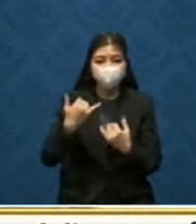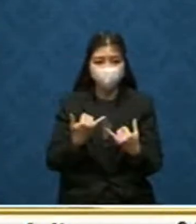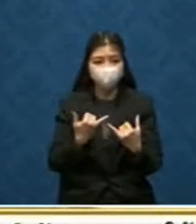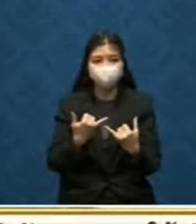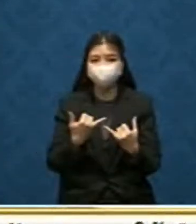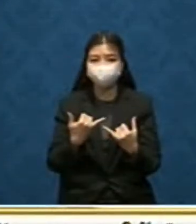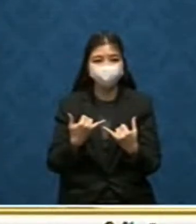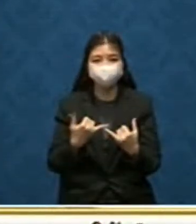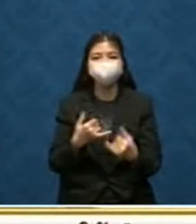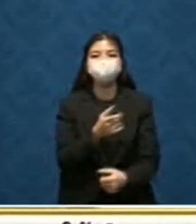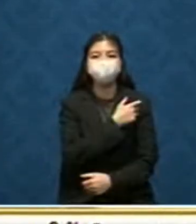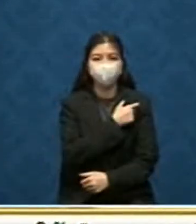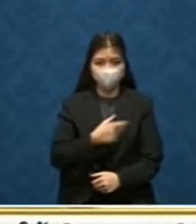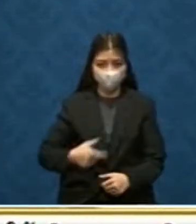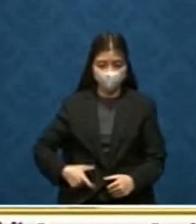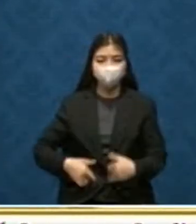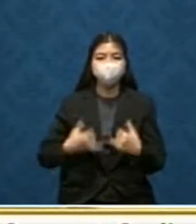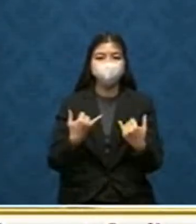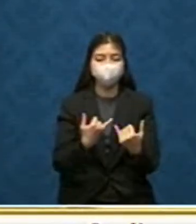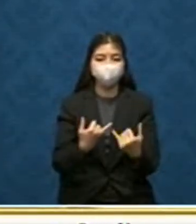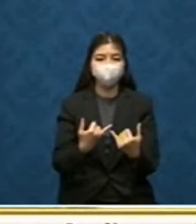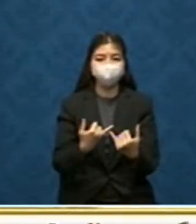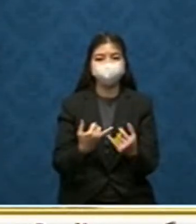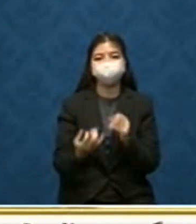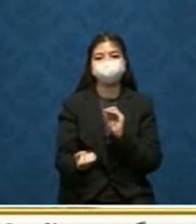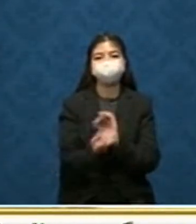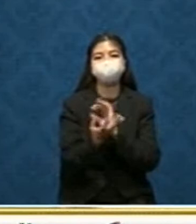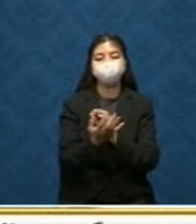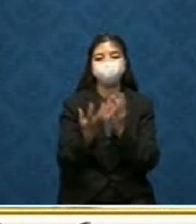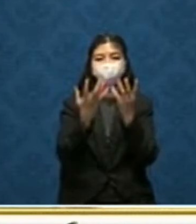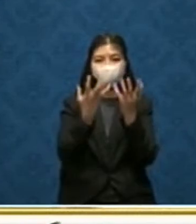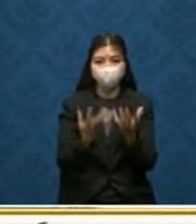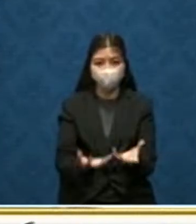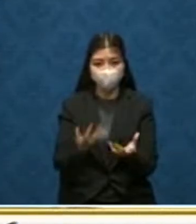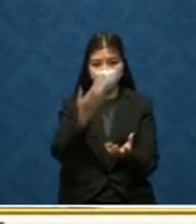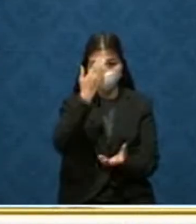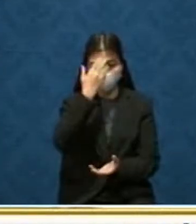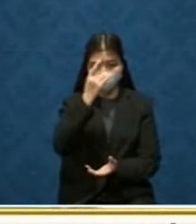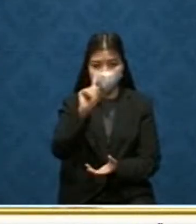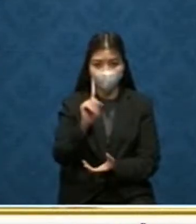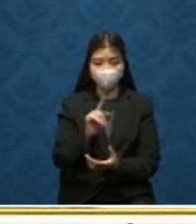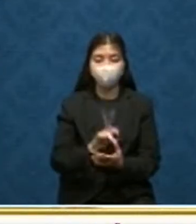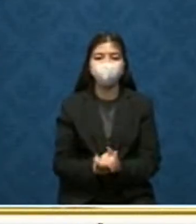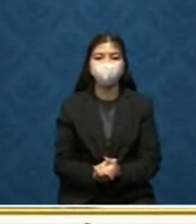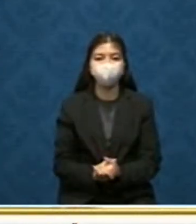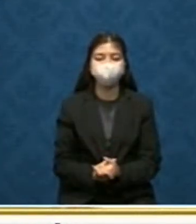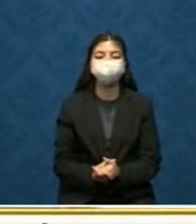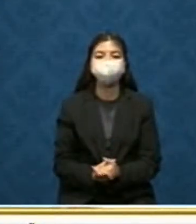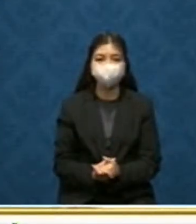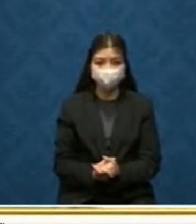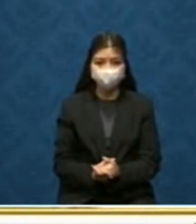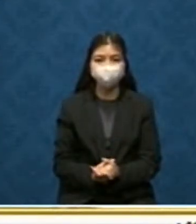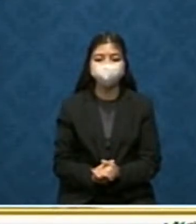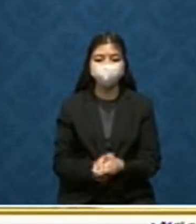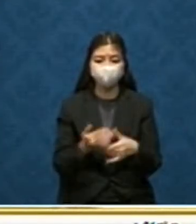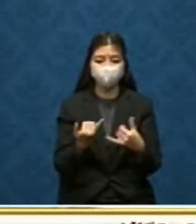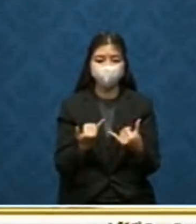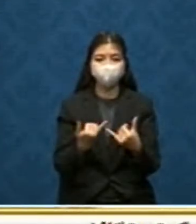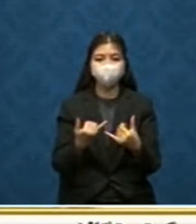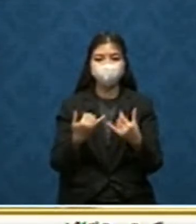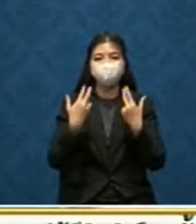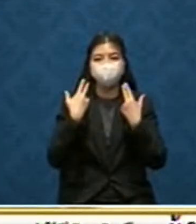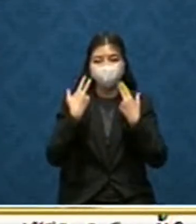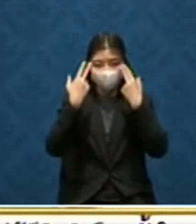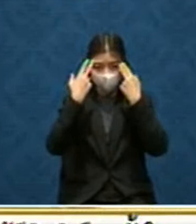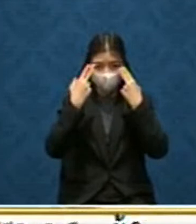สราบัษัโดนเกร็มากขนาดนี้เพรอะไรกเพะทใช้ต้นทุนสถบันสูงไปเป็แนวรวมมม